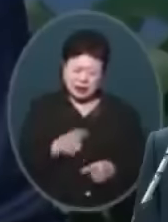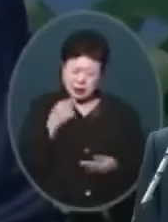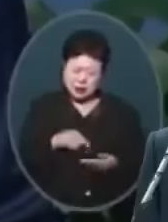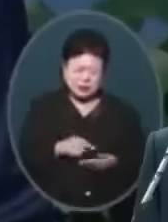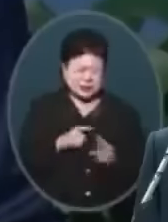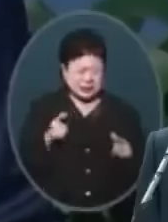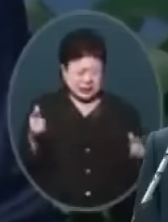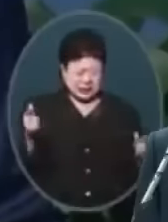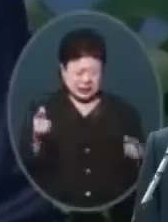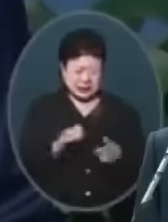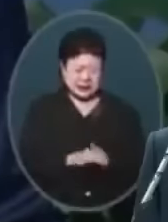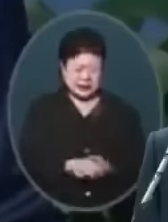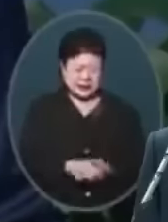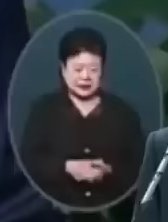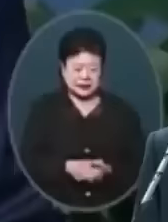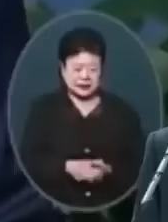않습니다.